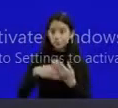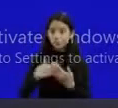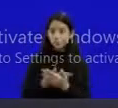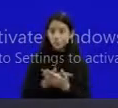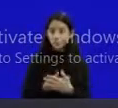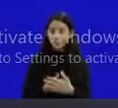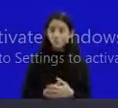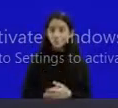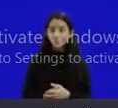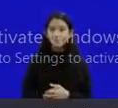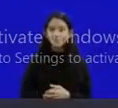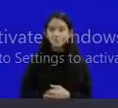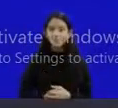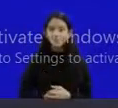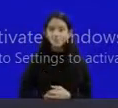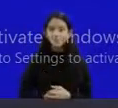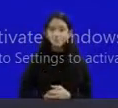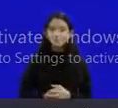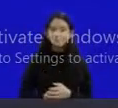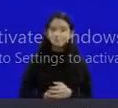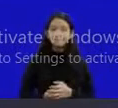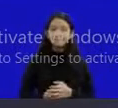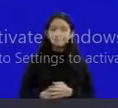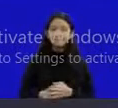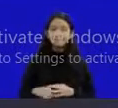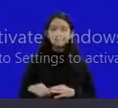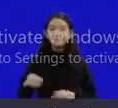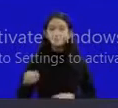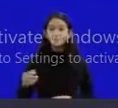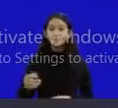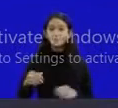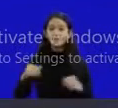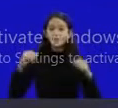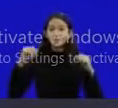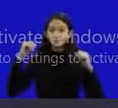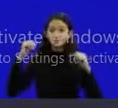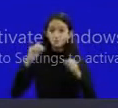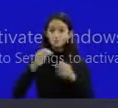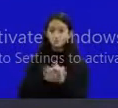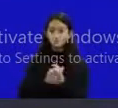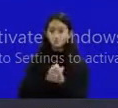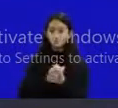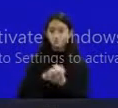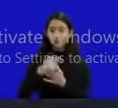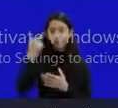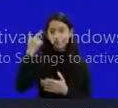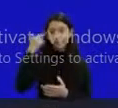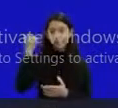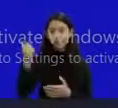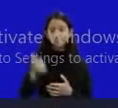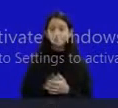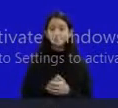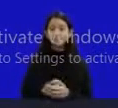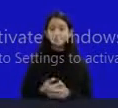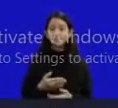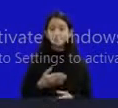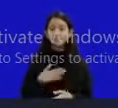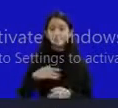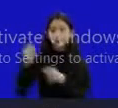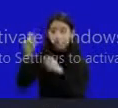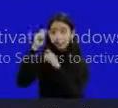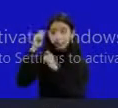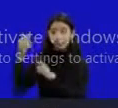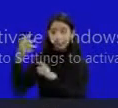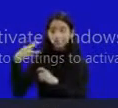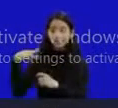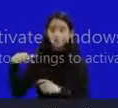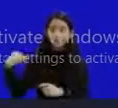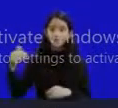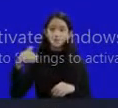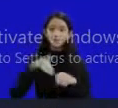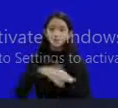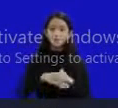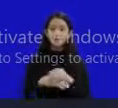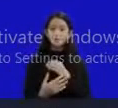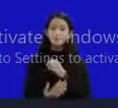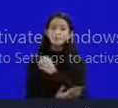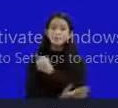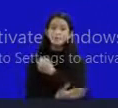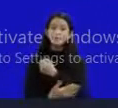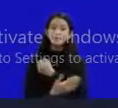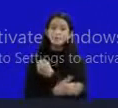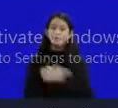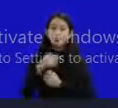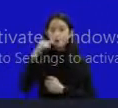Om Swastiastu namo buddhaya salam kebajikan Hai Yang saya hormati Menteri Dalam Negeri bapak